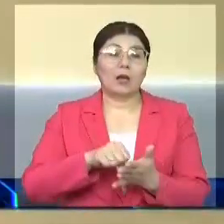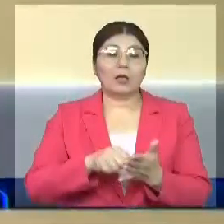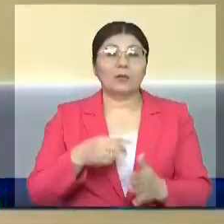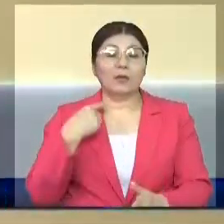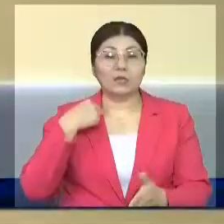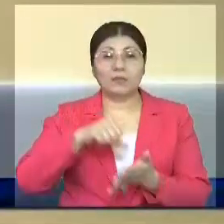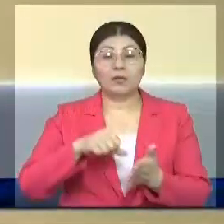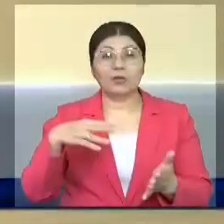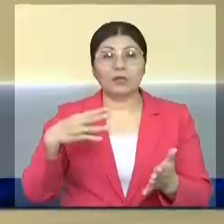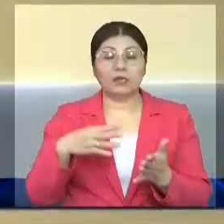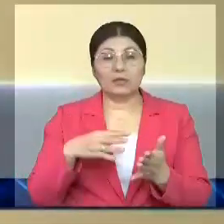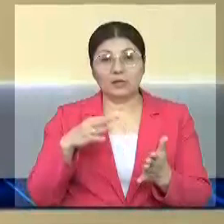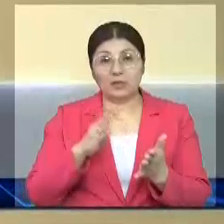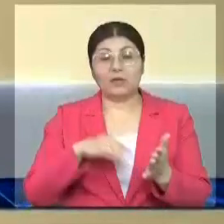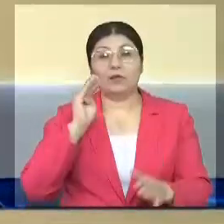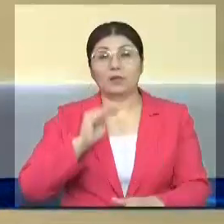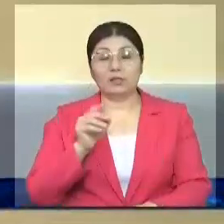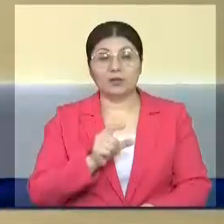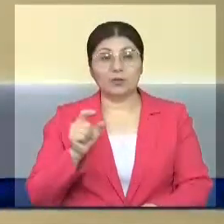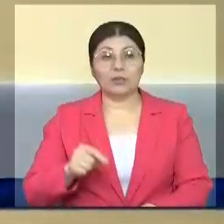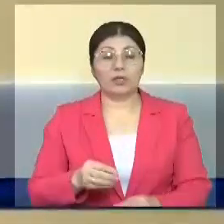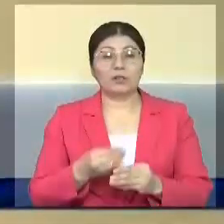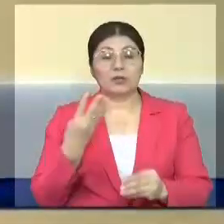участвовали 9201 избирателей из